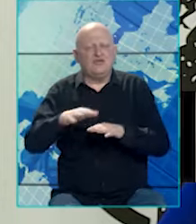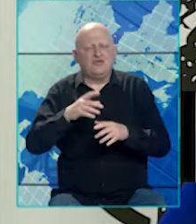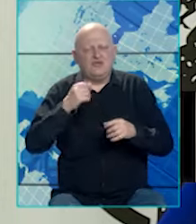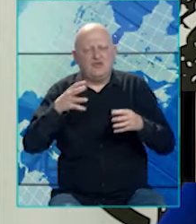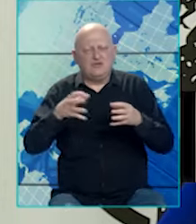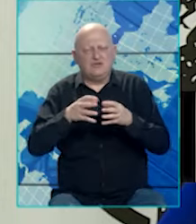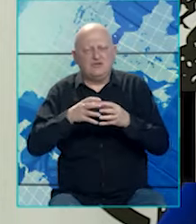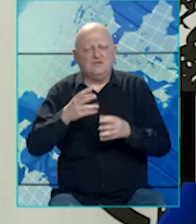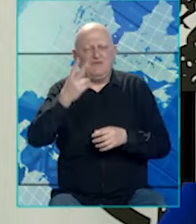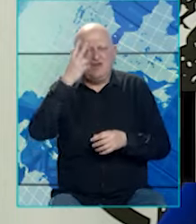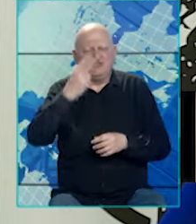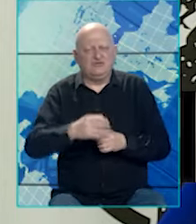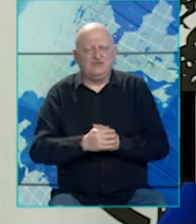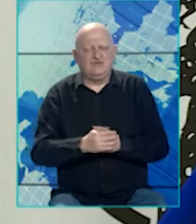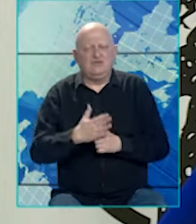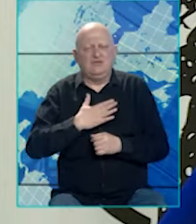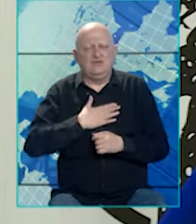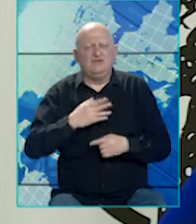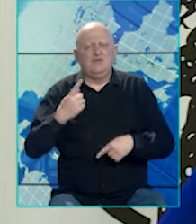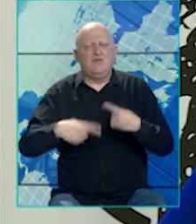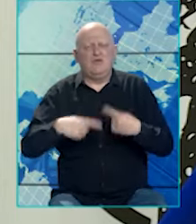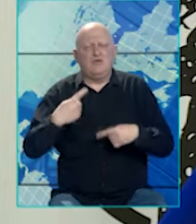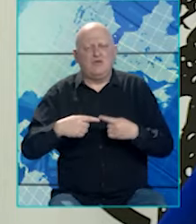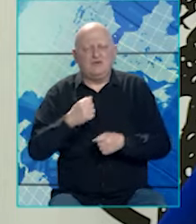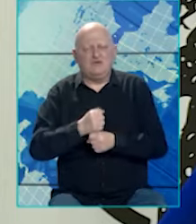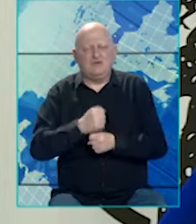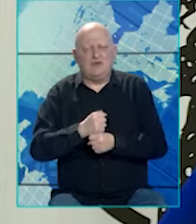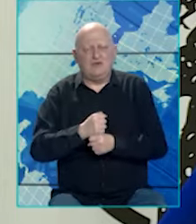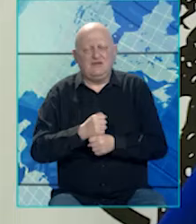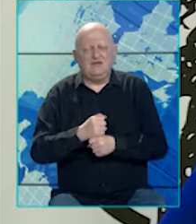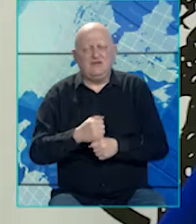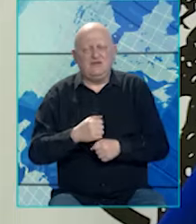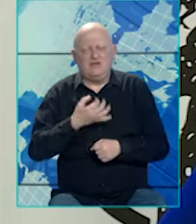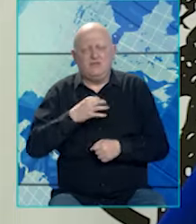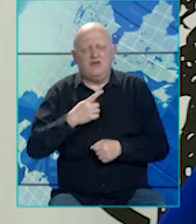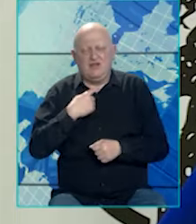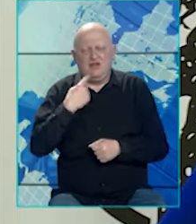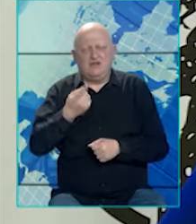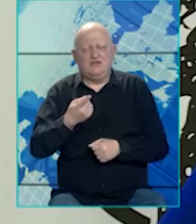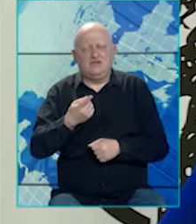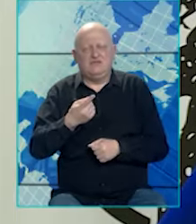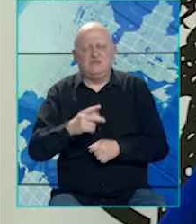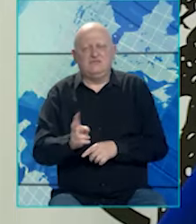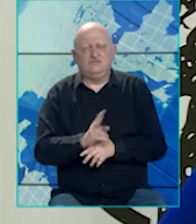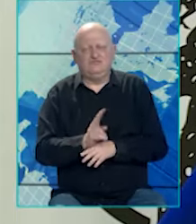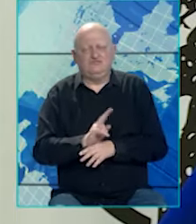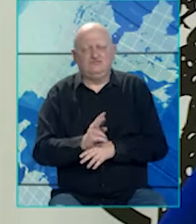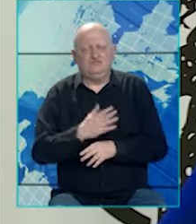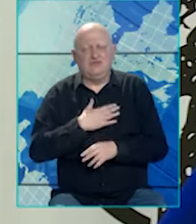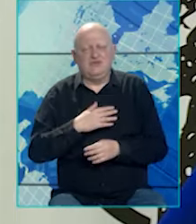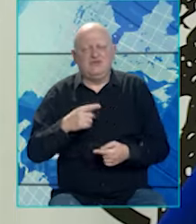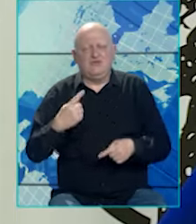etnonacional šovinisti svojim političkim djelovanjem, bolje rečeno, zloupotrebom